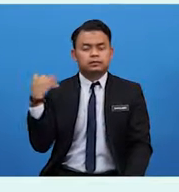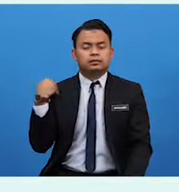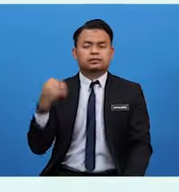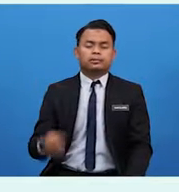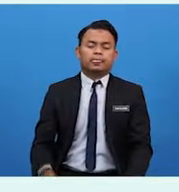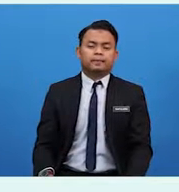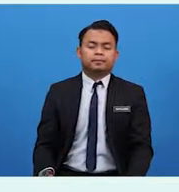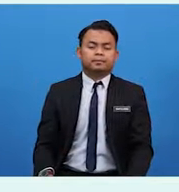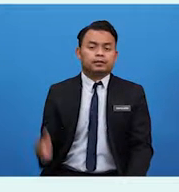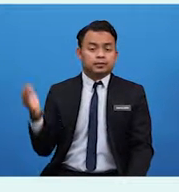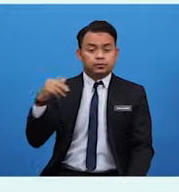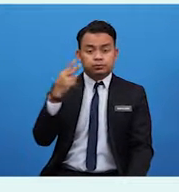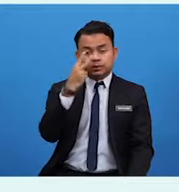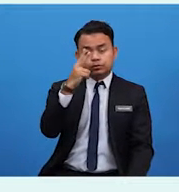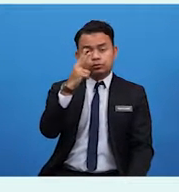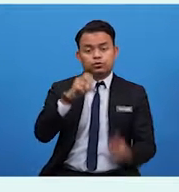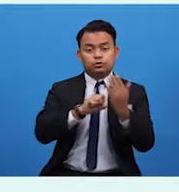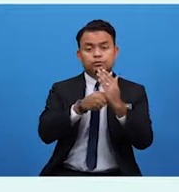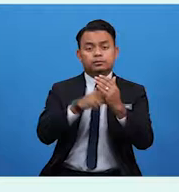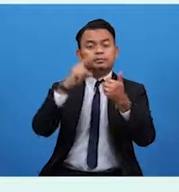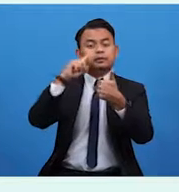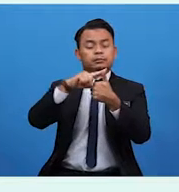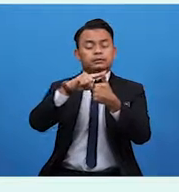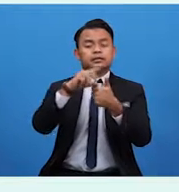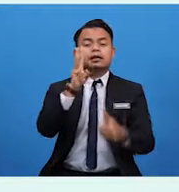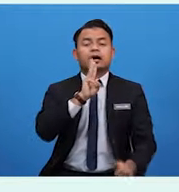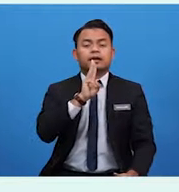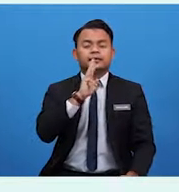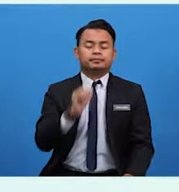Mari kita lihat sumber yang pertama iaitu air.